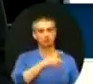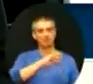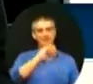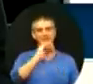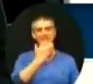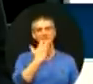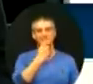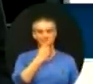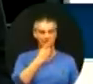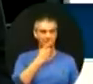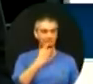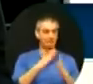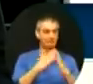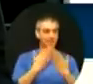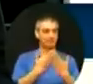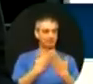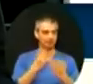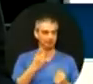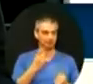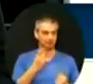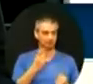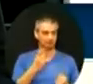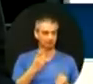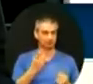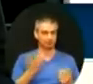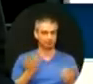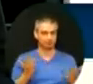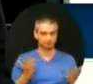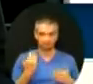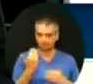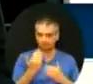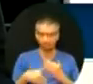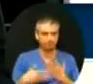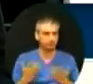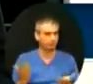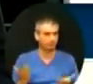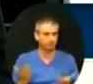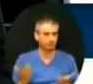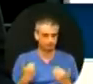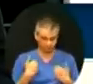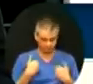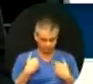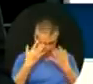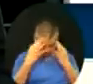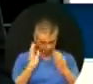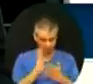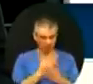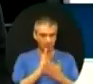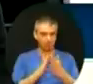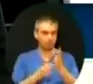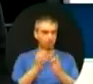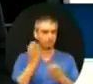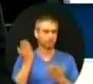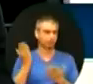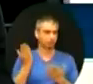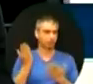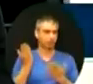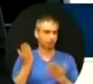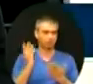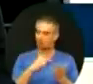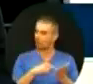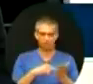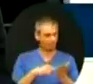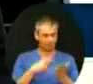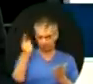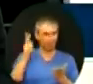זה בנושא בית הכנסת איילת השחר. בסופו של דבר, אני מכבד את החלטות בית המשפט. לא בגלל